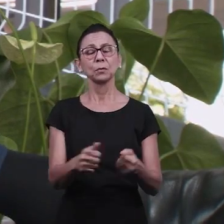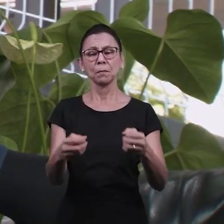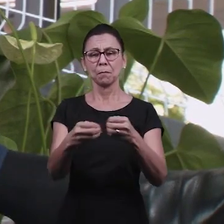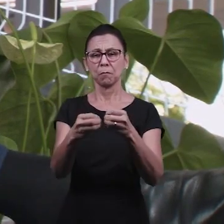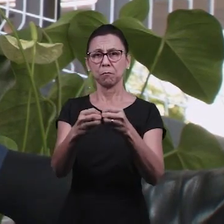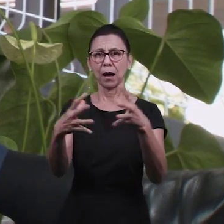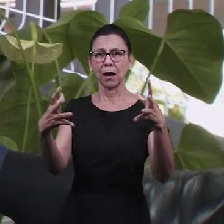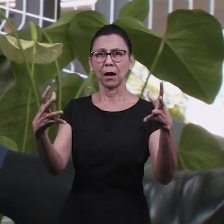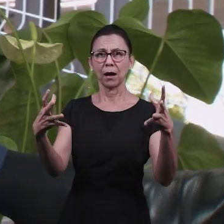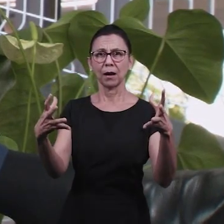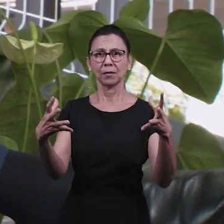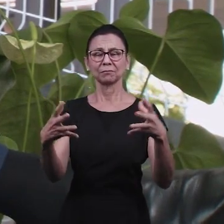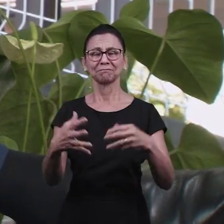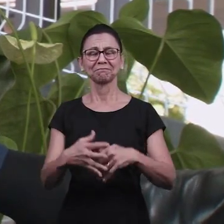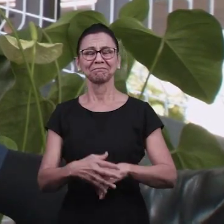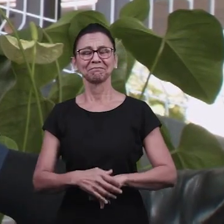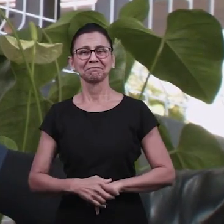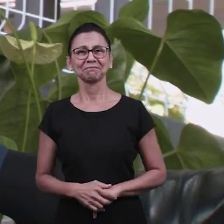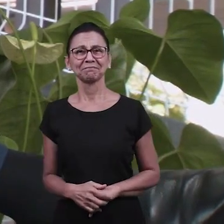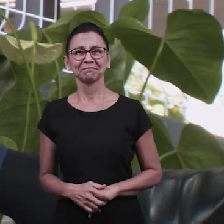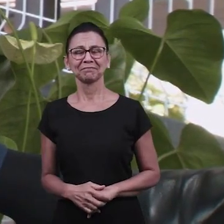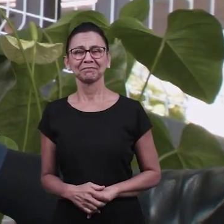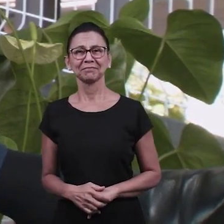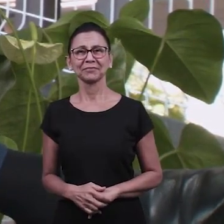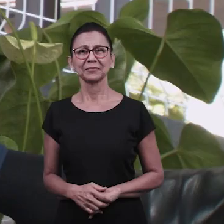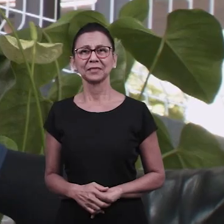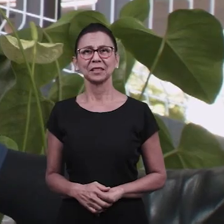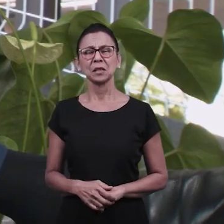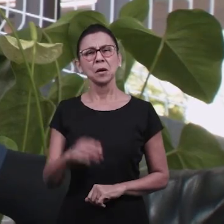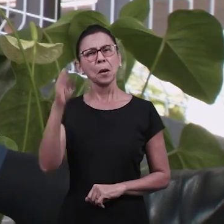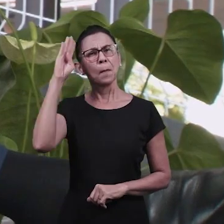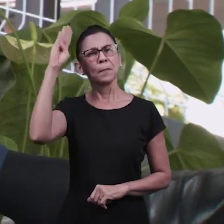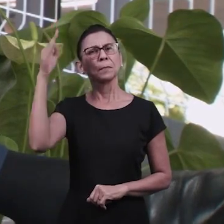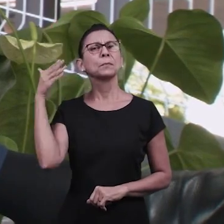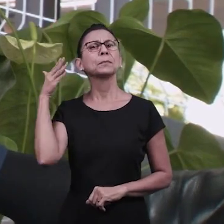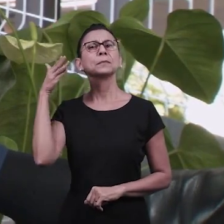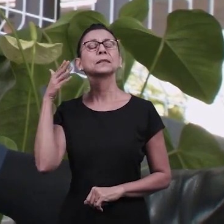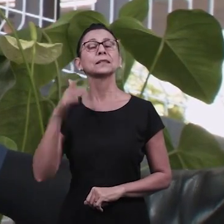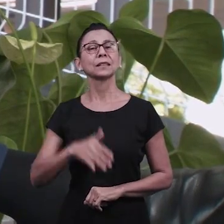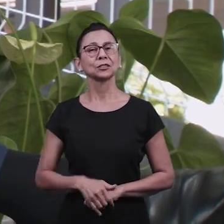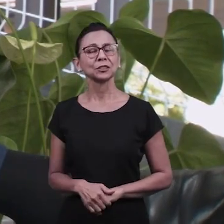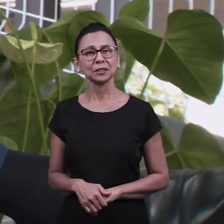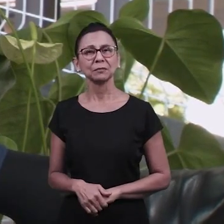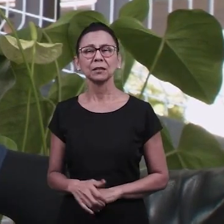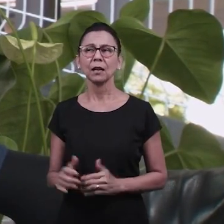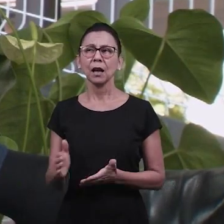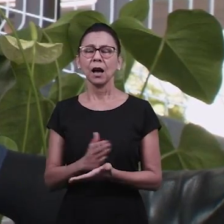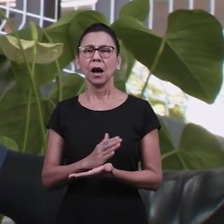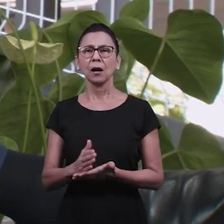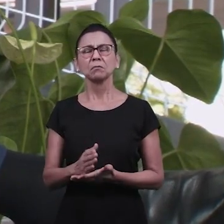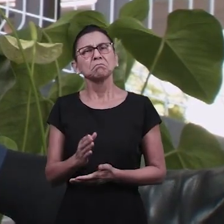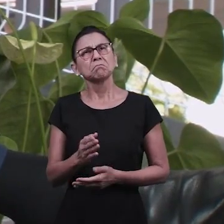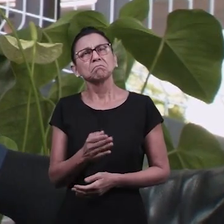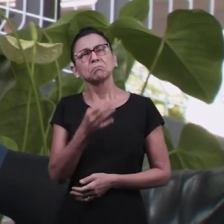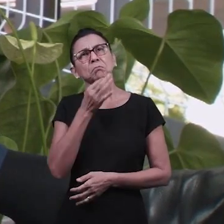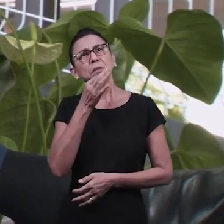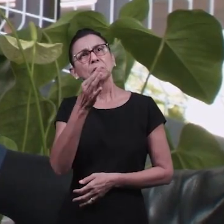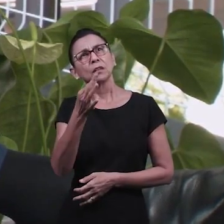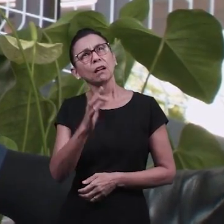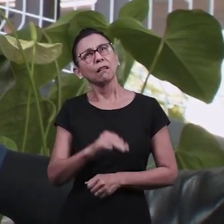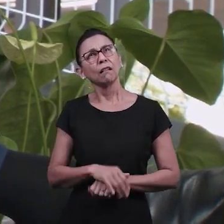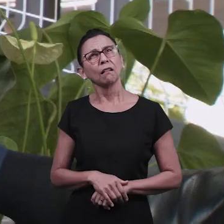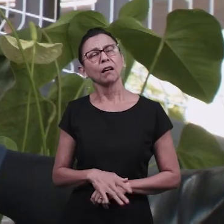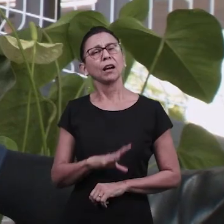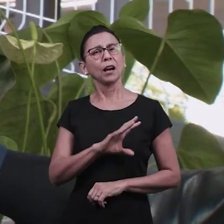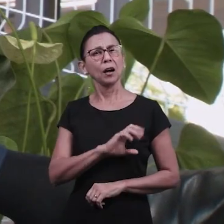miracles et des merveilles. Donc, quel a été son principal message? Quelques-uns peuvent penser